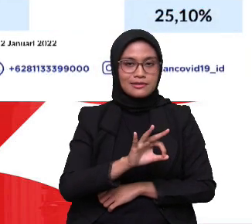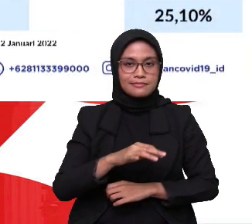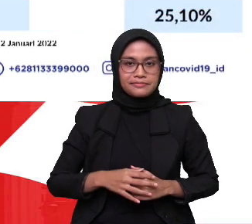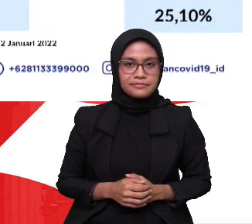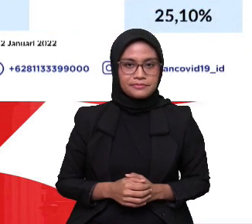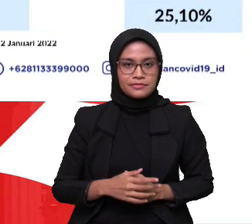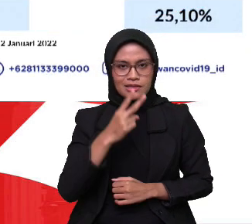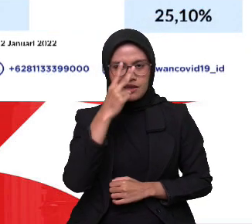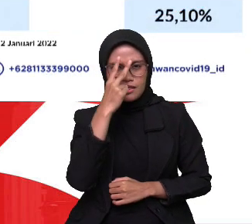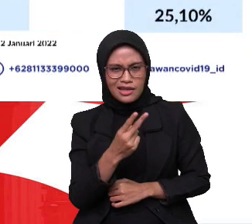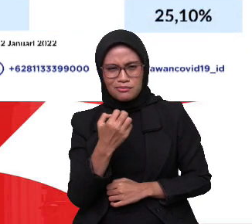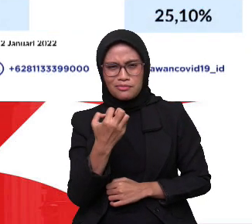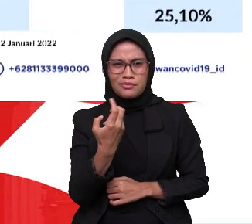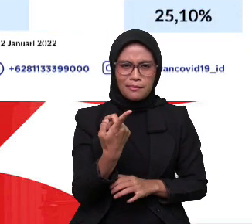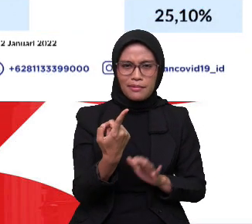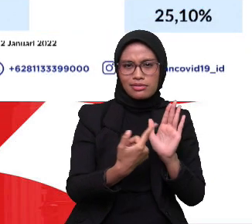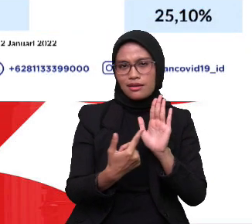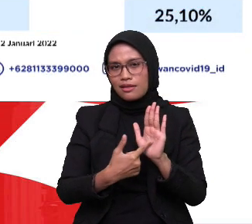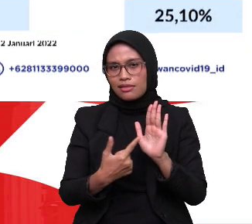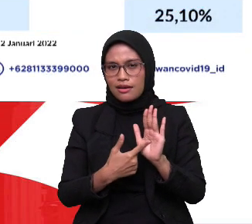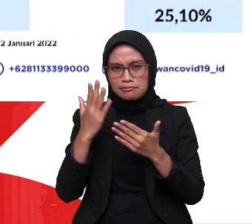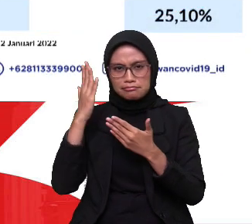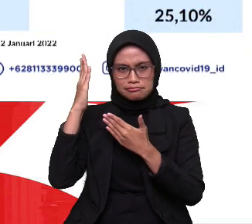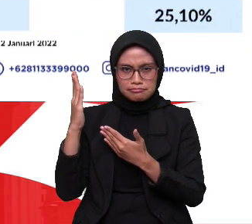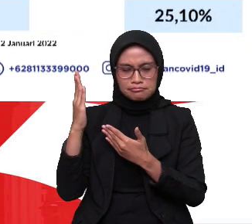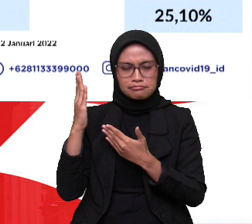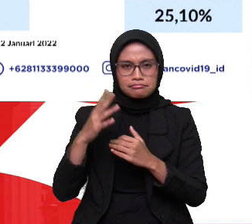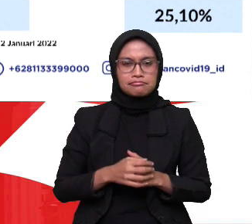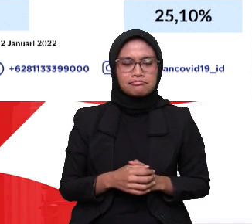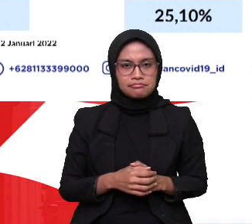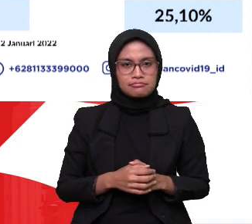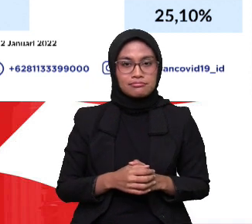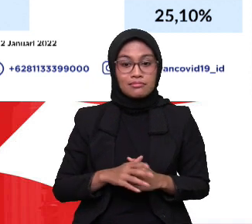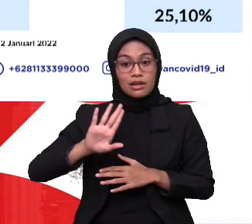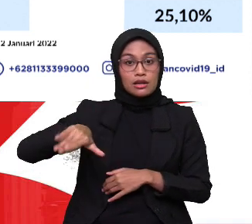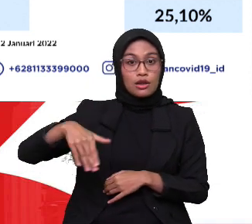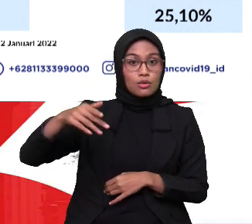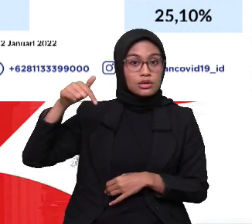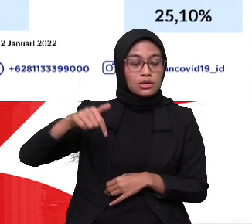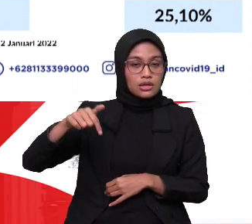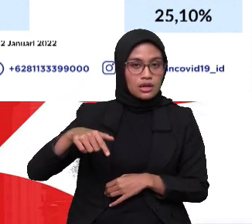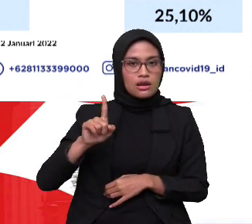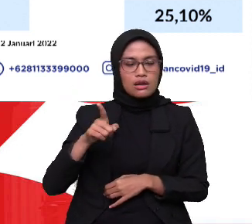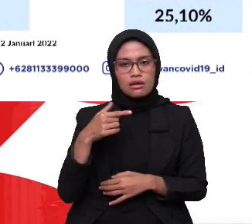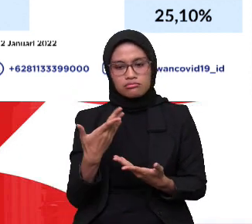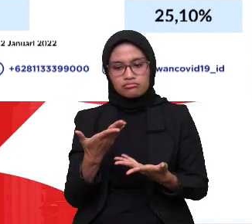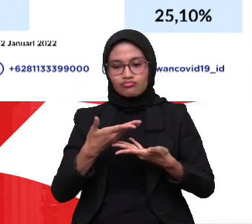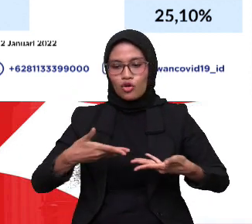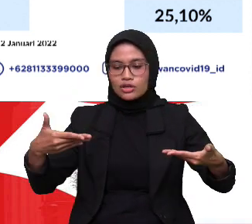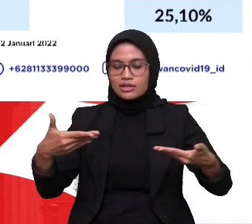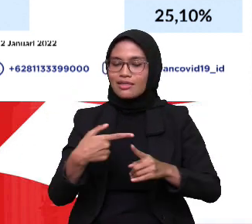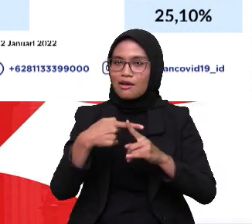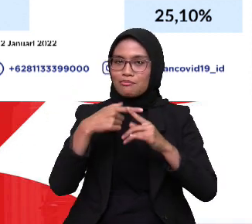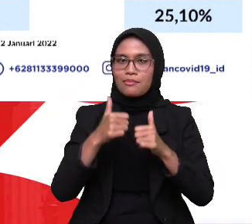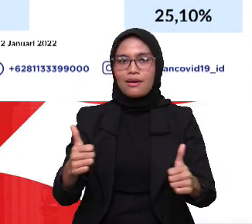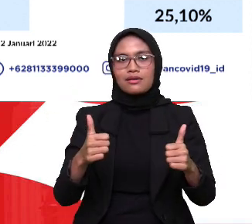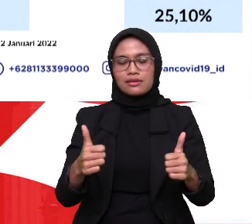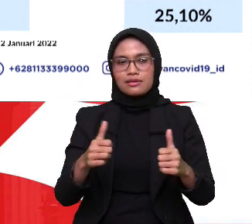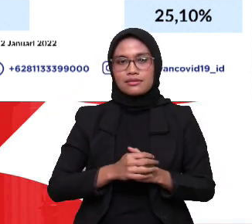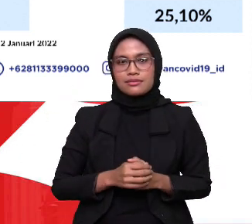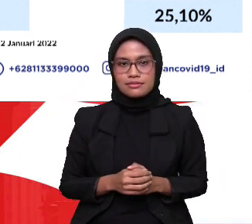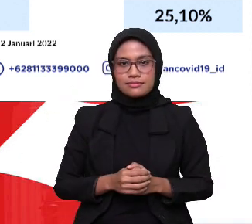dari indikator-indikator kasus diatas dapat dikatakan bahwa di tahun ini terdapat perkembangan signifikan kearah yang lebih